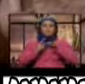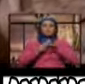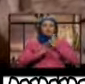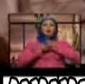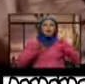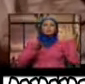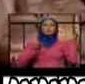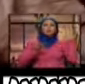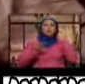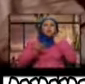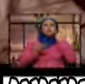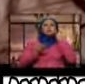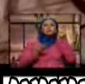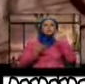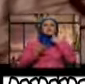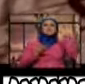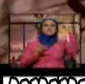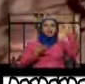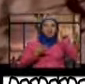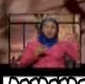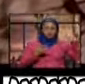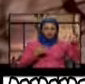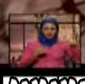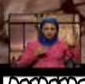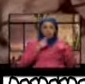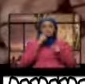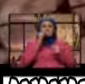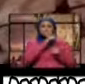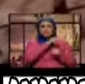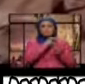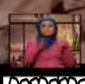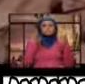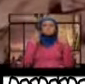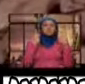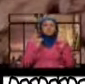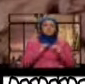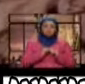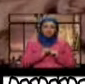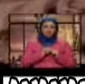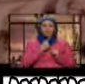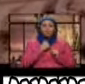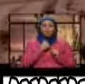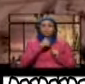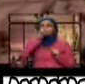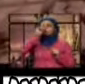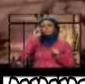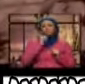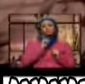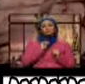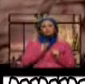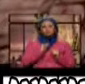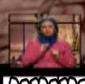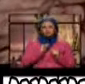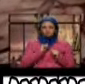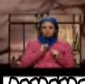صفة التعود. رب معصية أورثتك ذلا وانكسارا. المعصية لما الإنسان